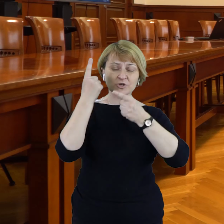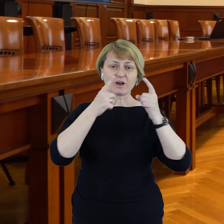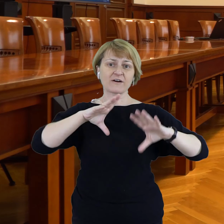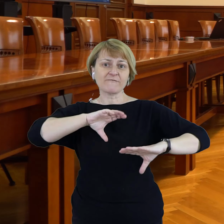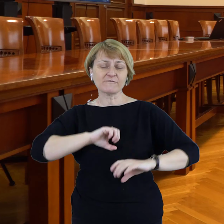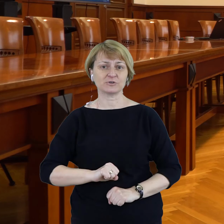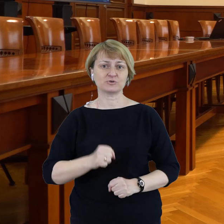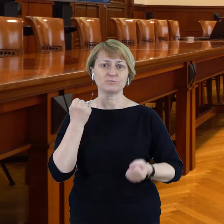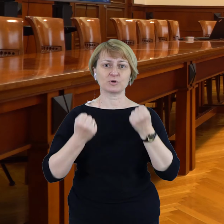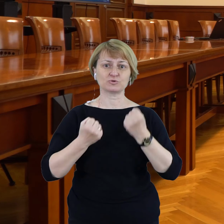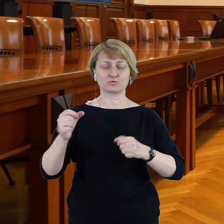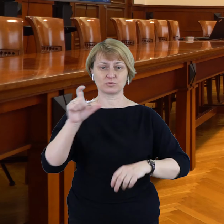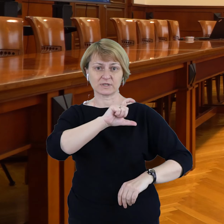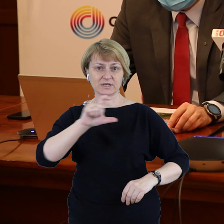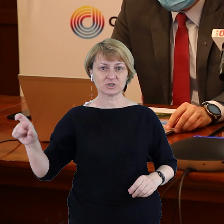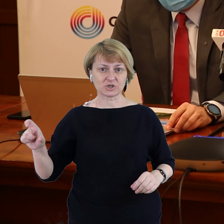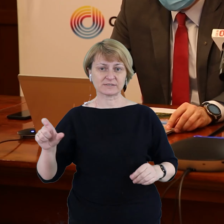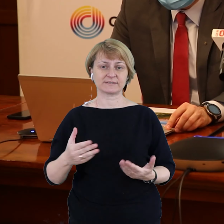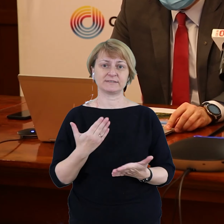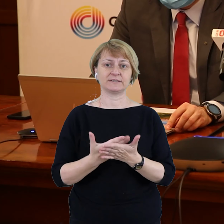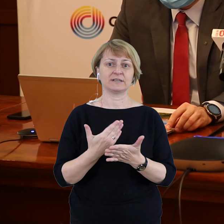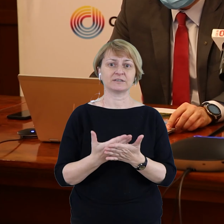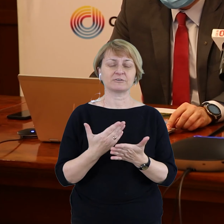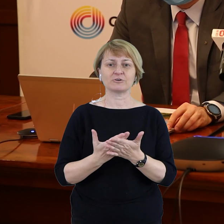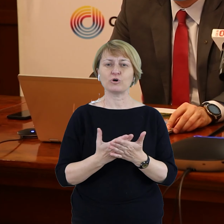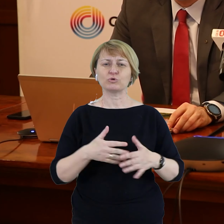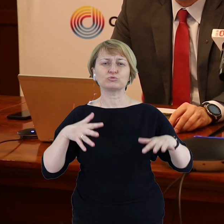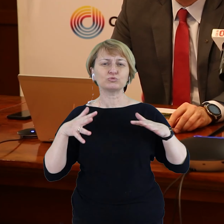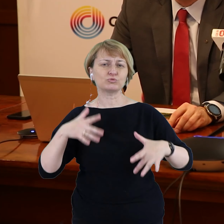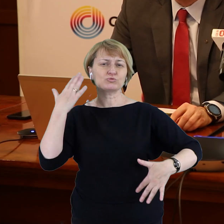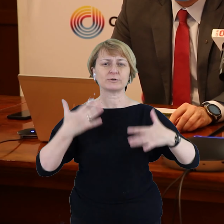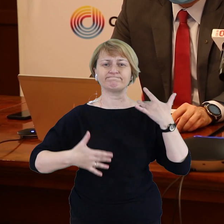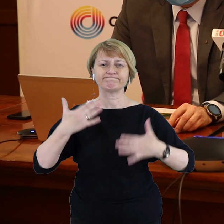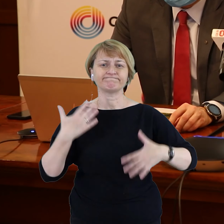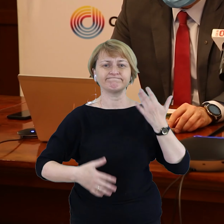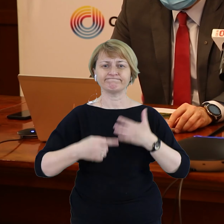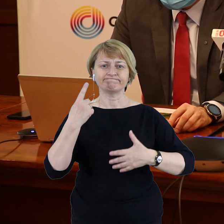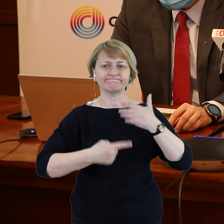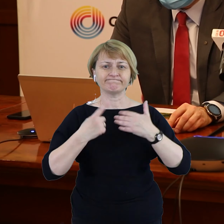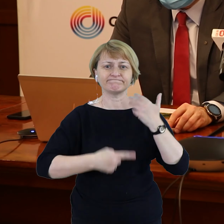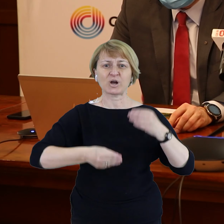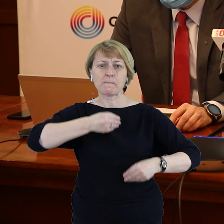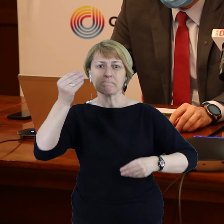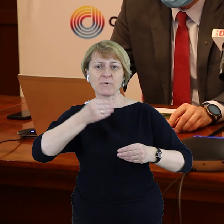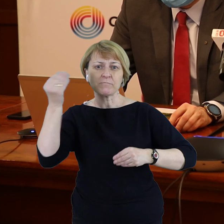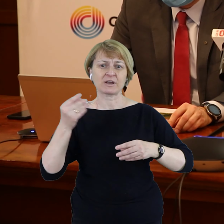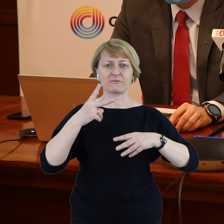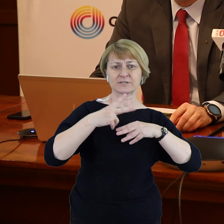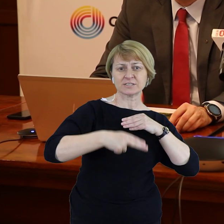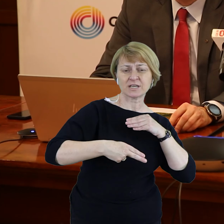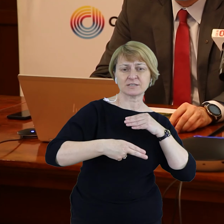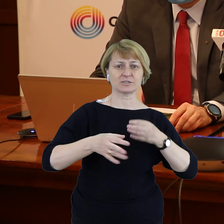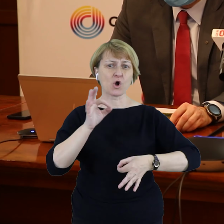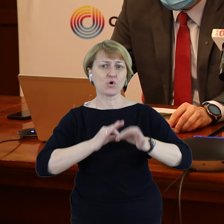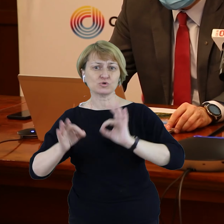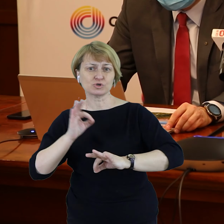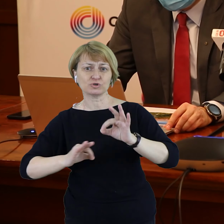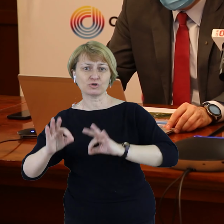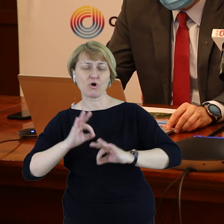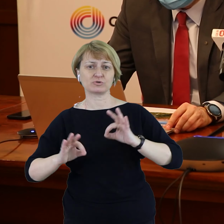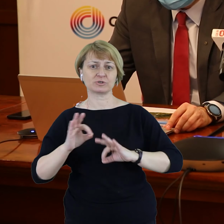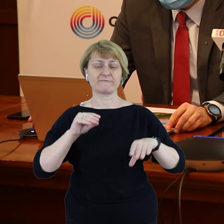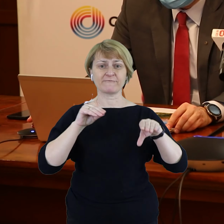tym, jak przetrwać w trudnych czasach. Stąd liczne korekty budżetu miasta, które wprowadziliśmy w ciągu roku, cięcia,